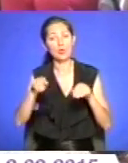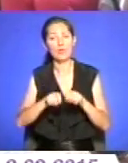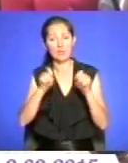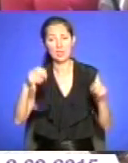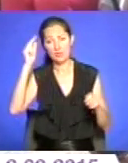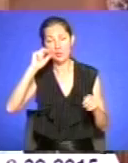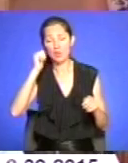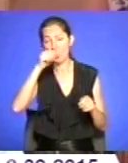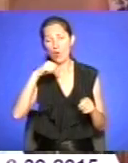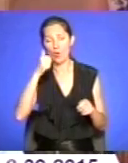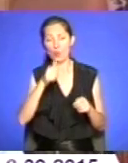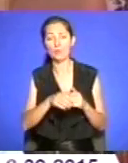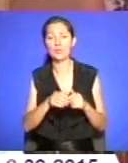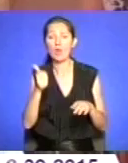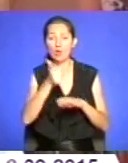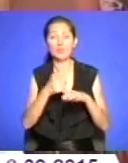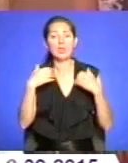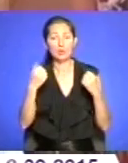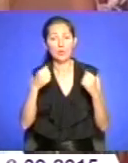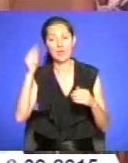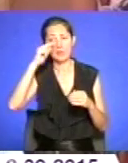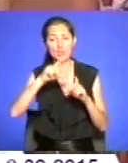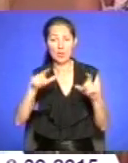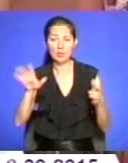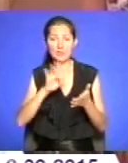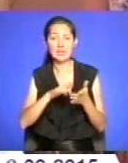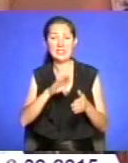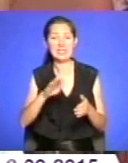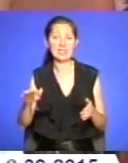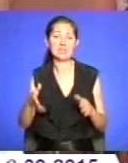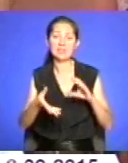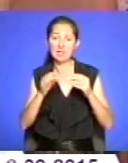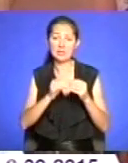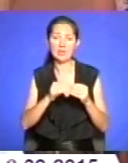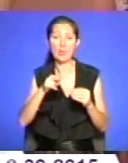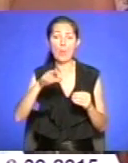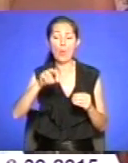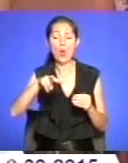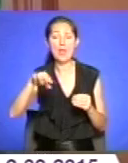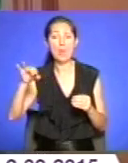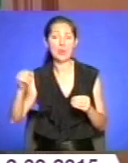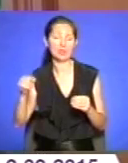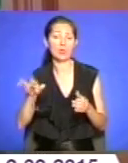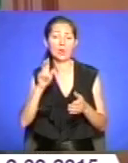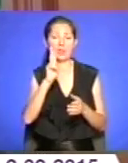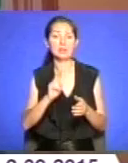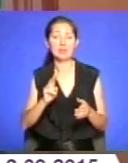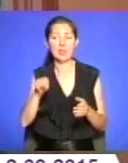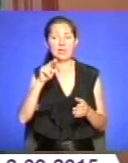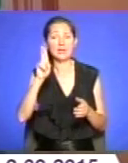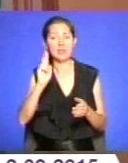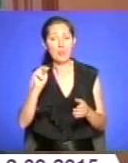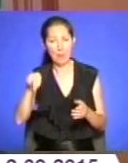здоров'я. Адже навчаються в центрі діти з наслідками поліоміеліту і церебральним паралічем. Добрими словами, гості не обмежилися. Пенсіонер